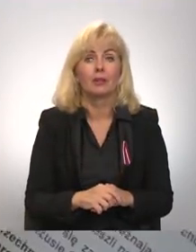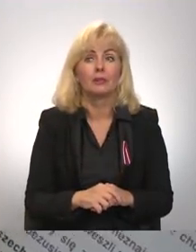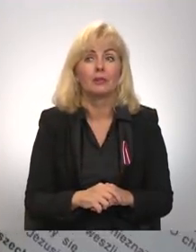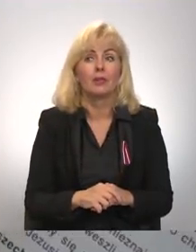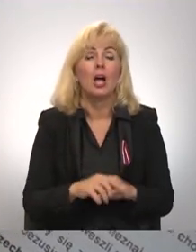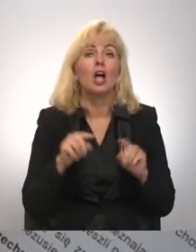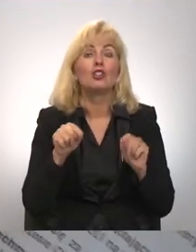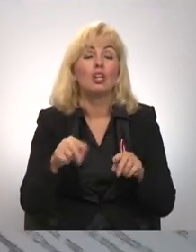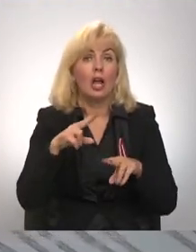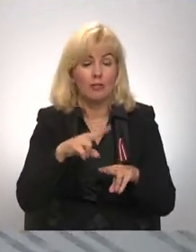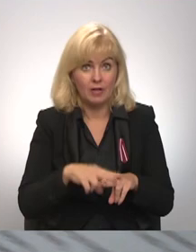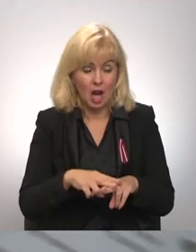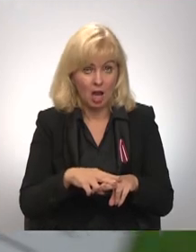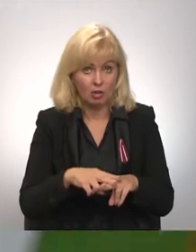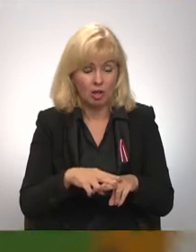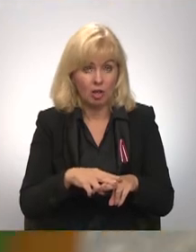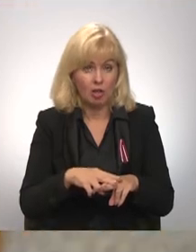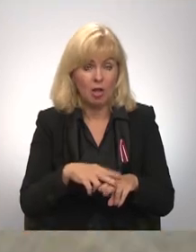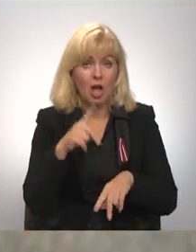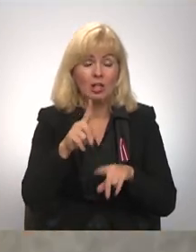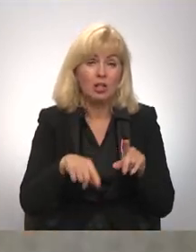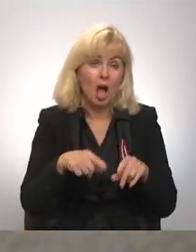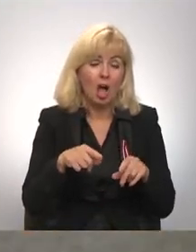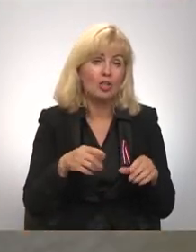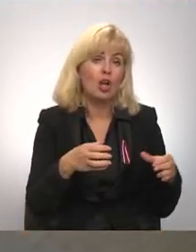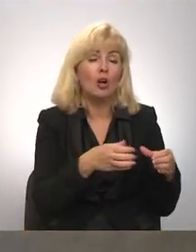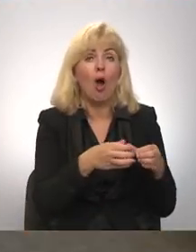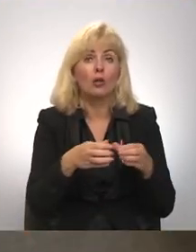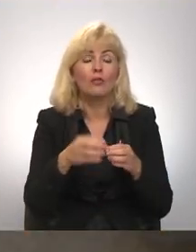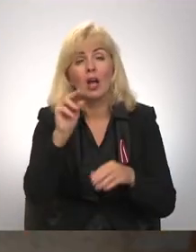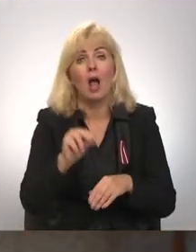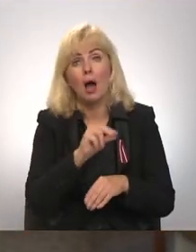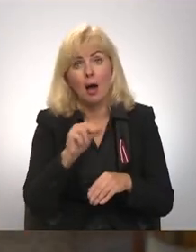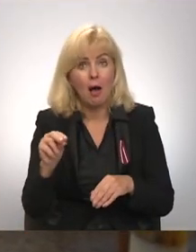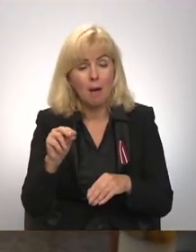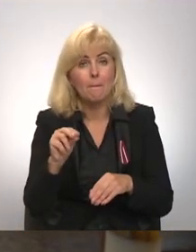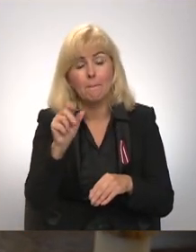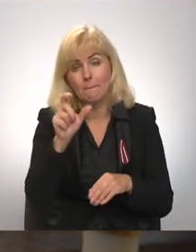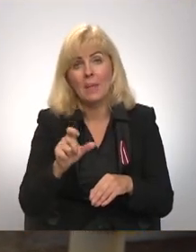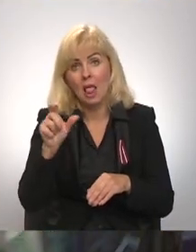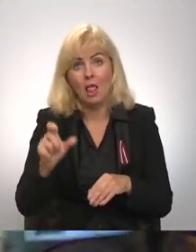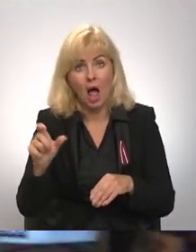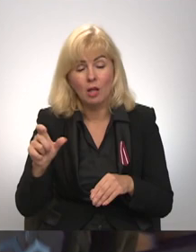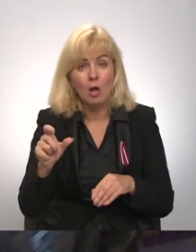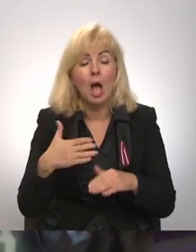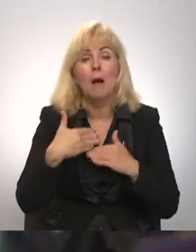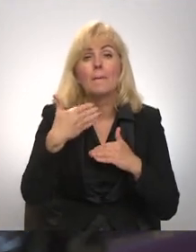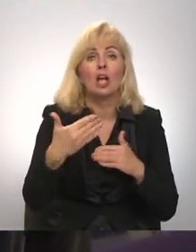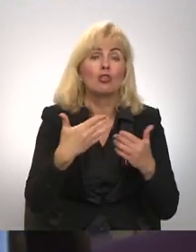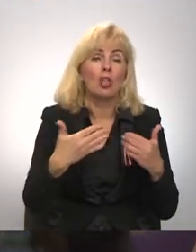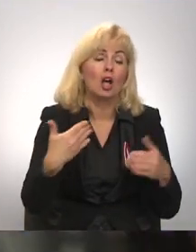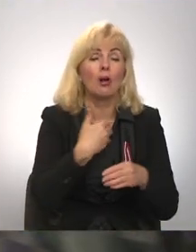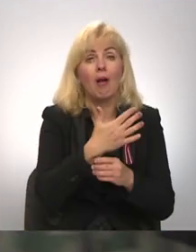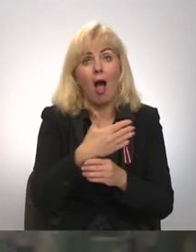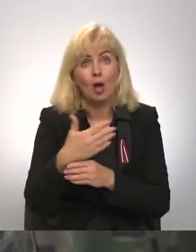Tad šī ir vieta, kur dažādi konfesiju kapelāni vada savus svētbrīžus. Tad priekšā ir dažādi